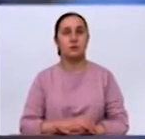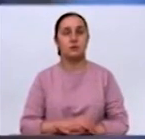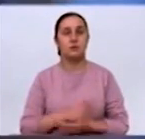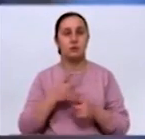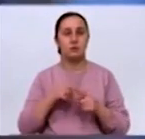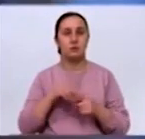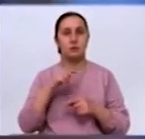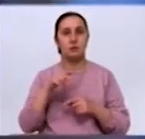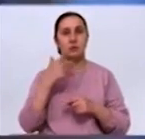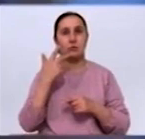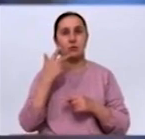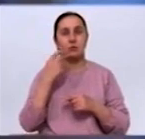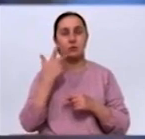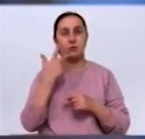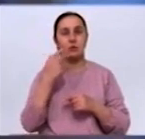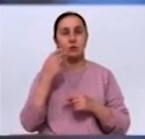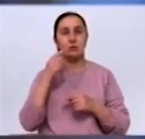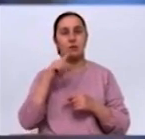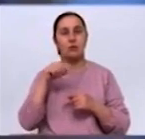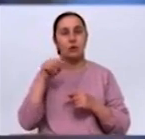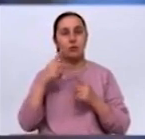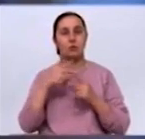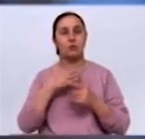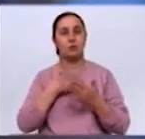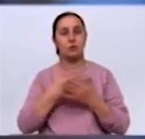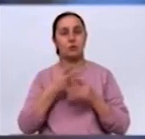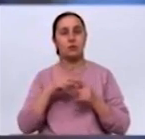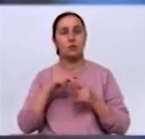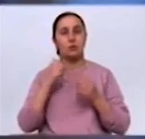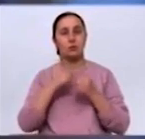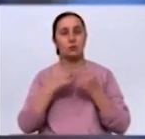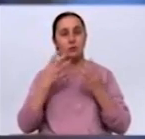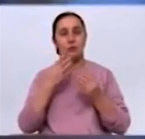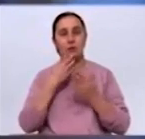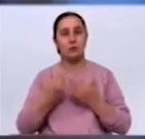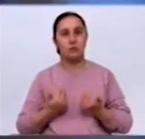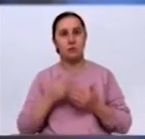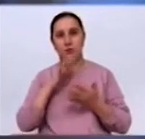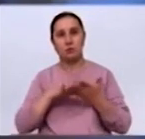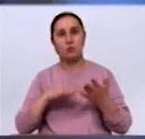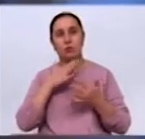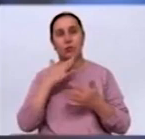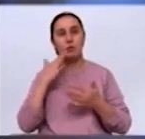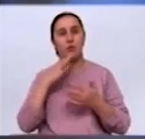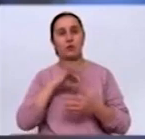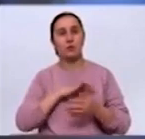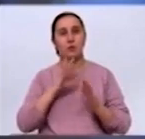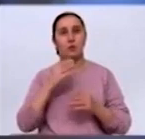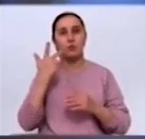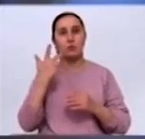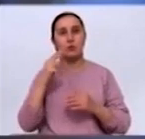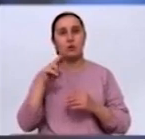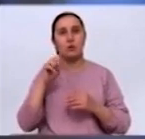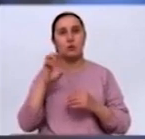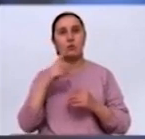Endi esa 3W'ga to'xtalib o'tamiz. 3W xizmatidan biz kun davomida, hayotimiz davomida ko'plab foydalanib boramiz. 3W